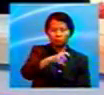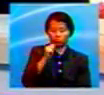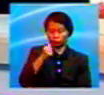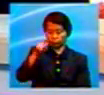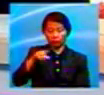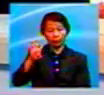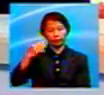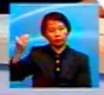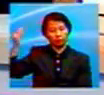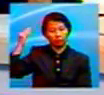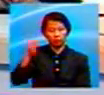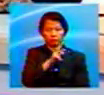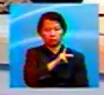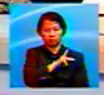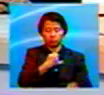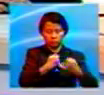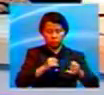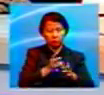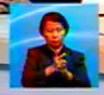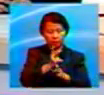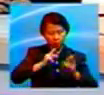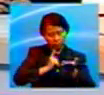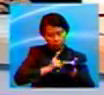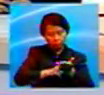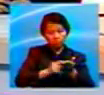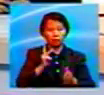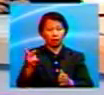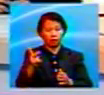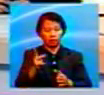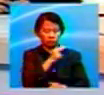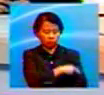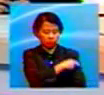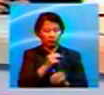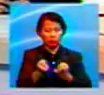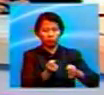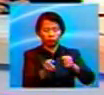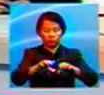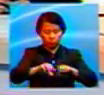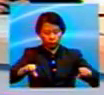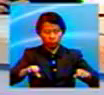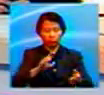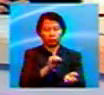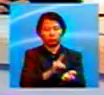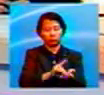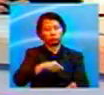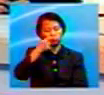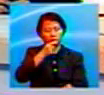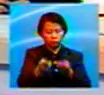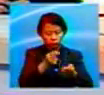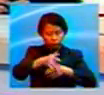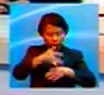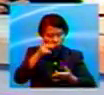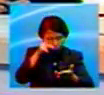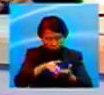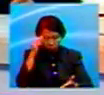lalu. Ketua Jabatan dan Pakar Perunding Kanan Bahagian Penyakit Berjangkit Hospital Sungai Buloh, Dato' Dr. Christopher Lee berkata usaha awal